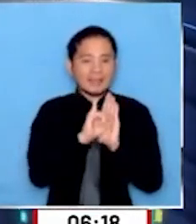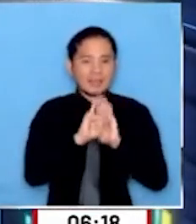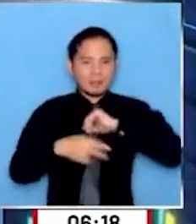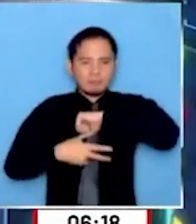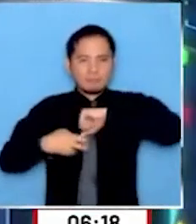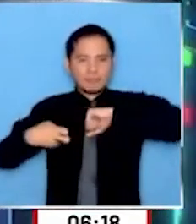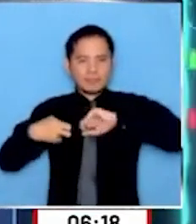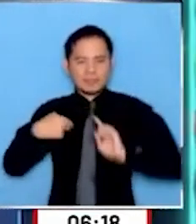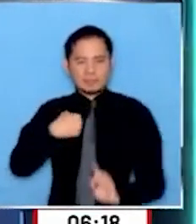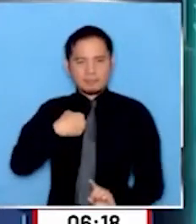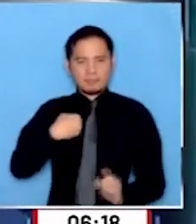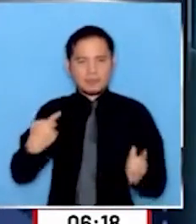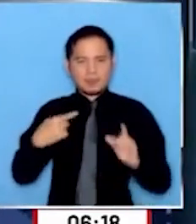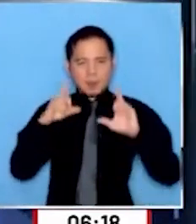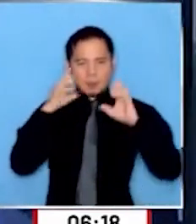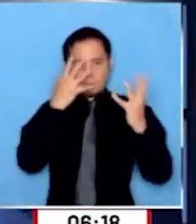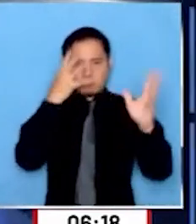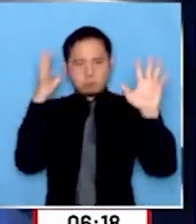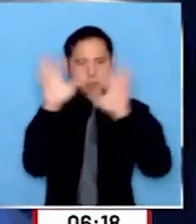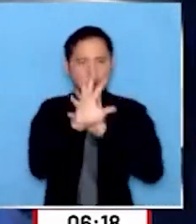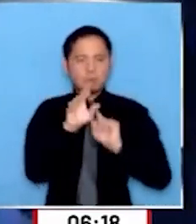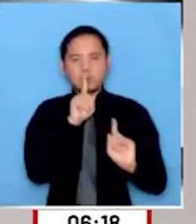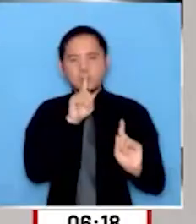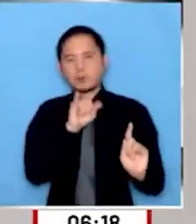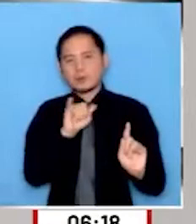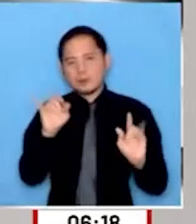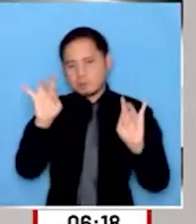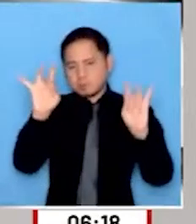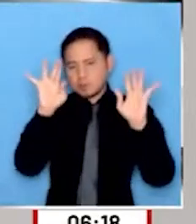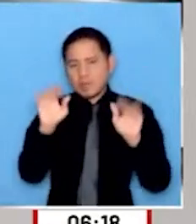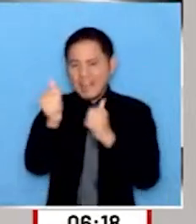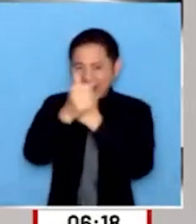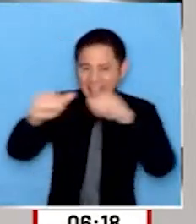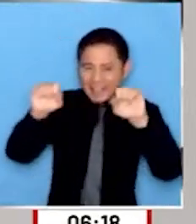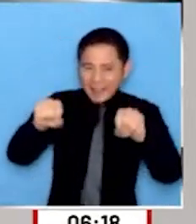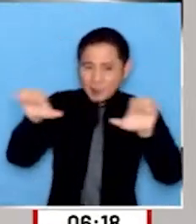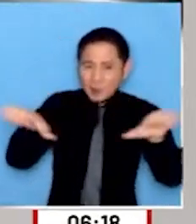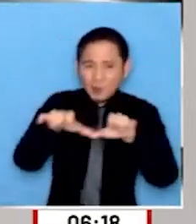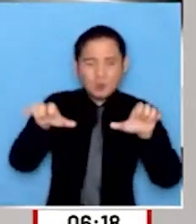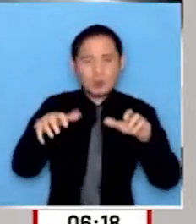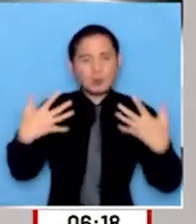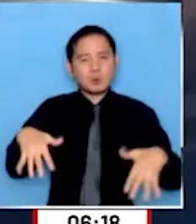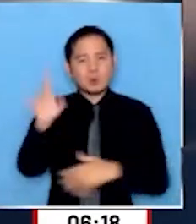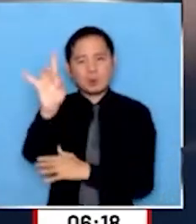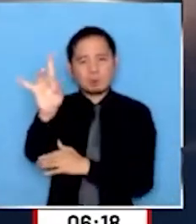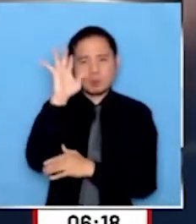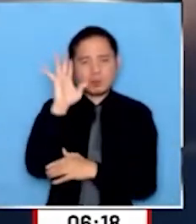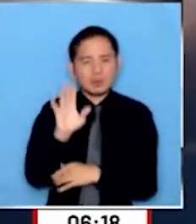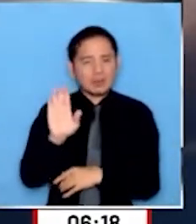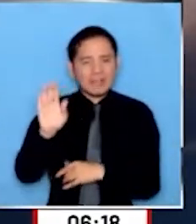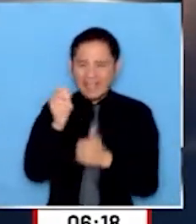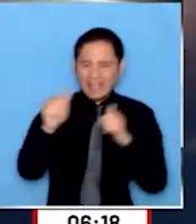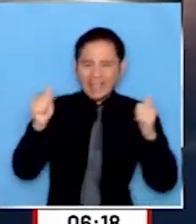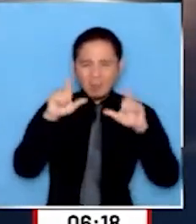people. So yun talaga yung danger. The fact that anyone can do it and anyone can use it for whatever they want. Dapat